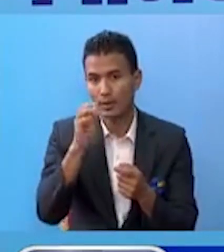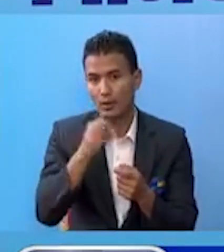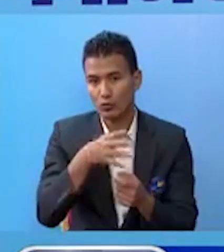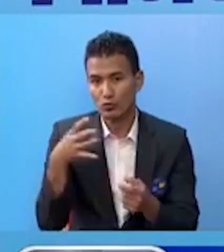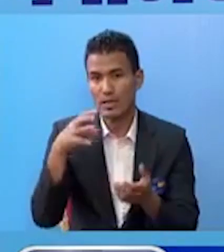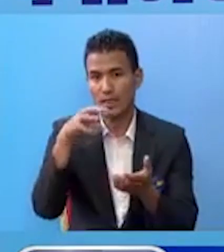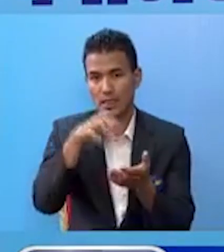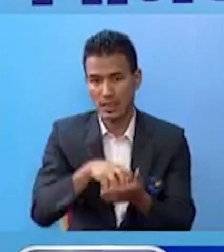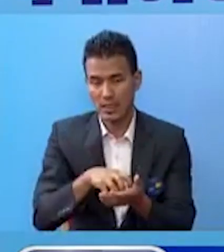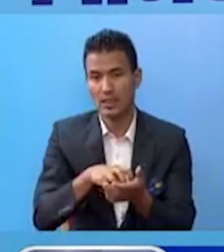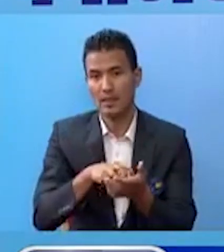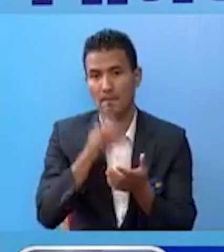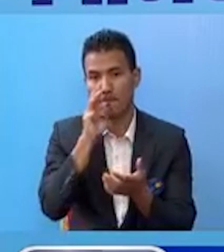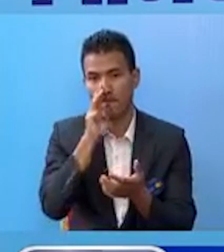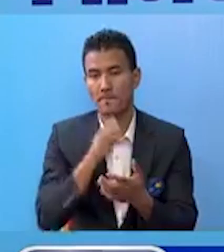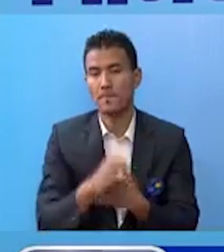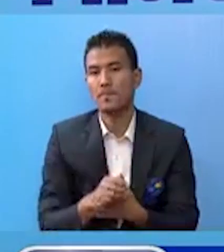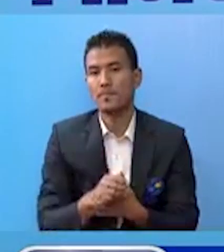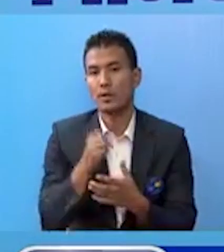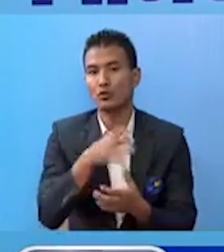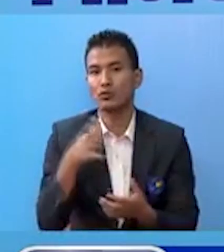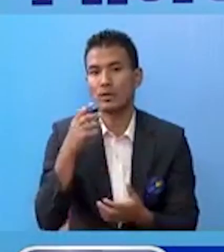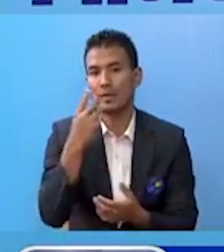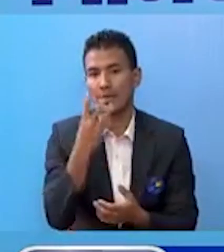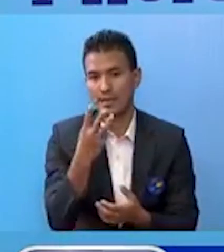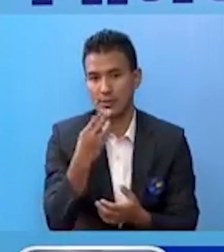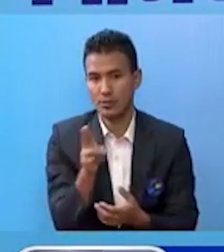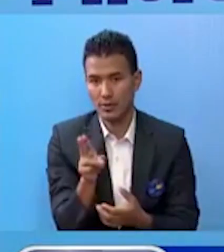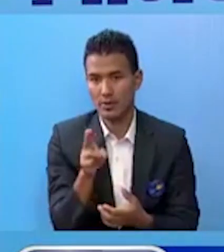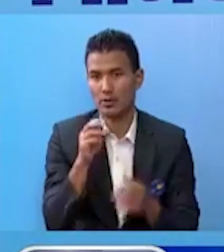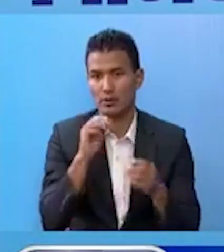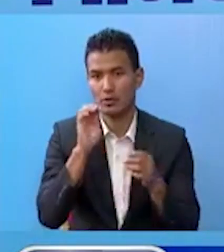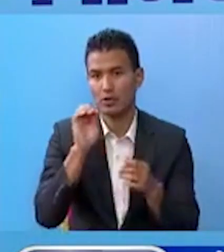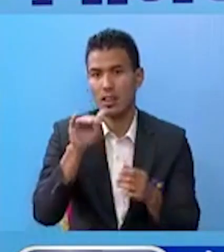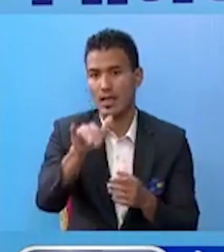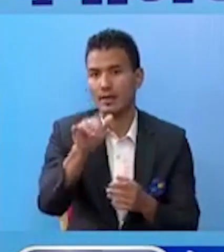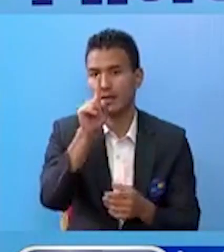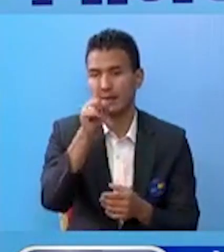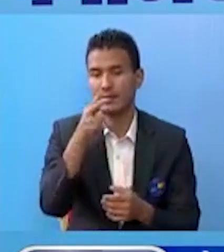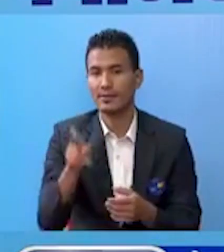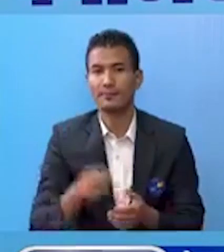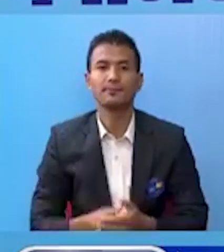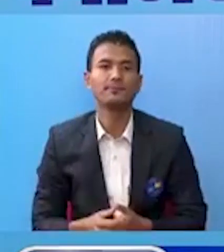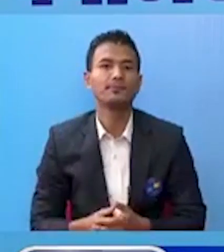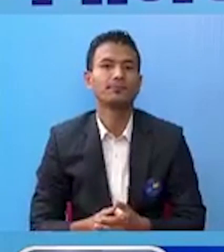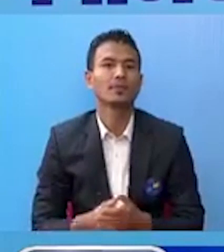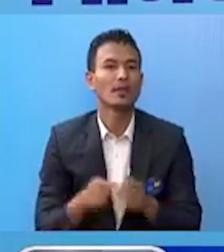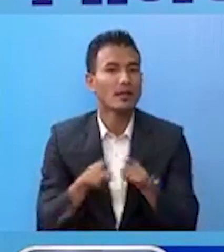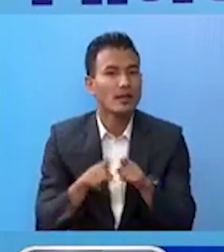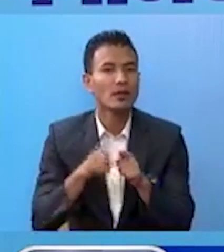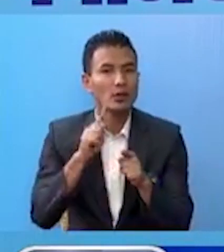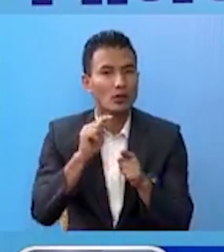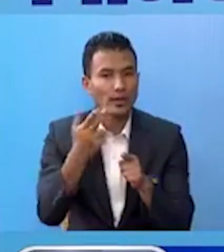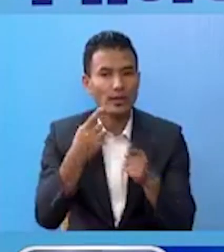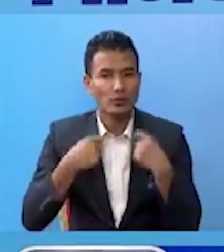सुर्खेत प्रादेशिक अस्पताल प्रयोगशालामा सुर्खेतका तीनजना र सल्यानका एकजना हुनुहुन्छ। यसै गरी